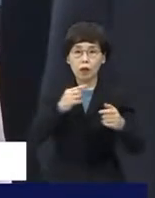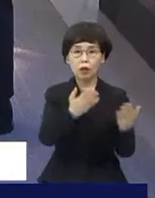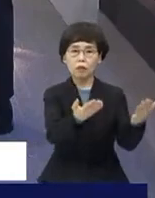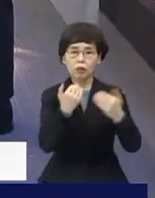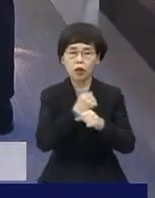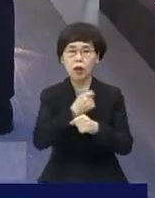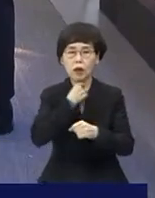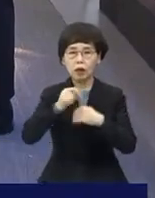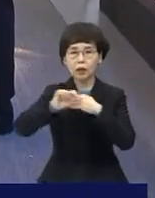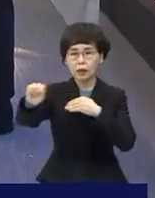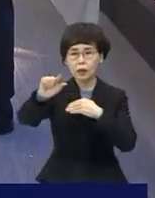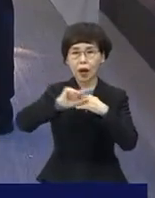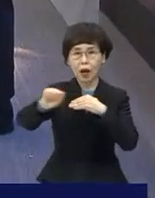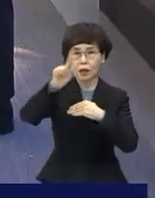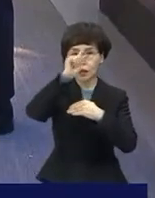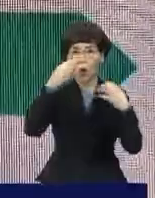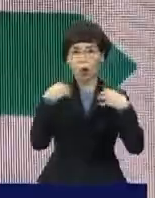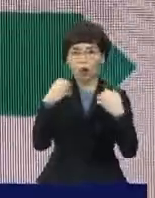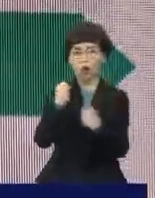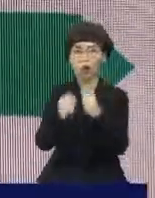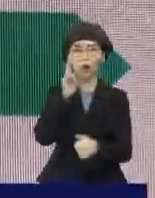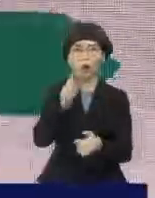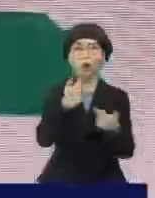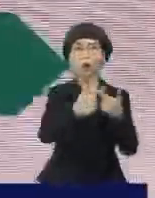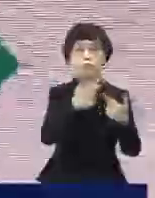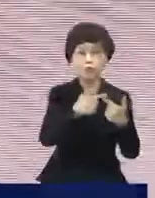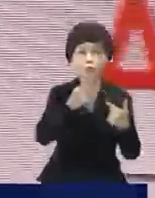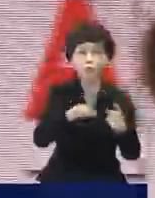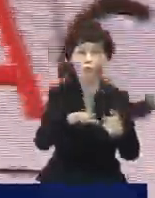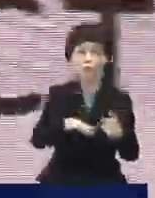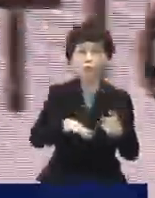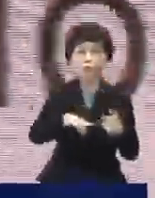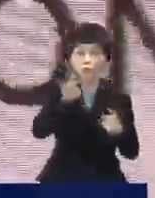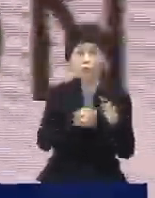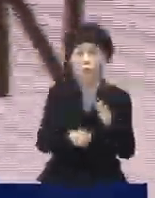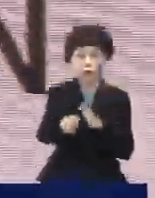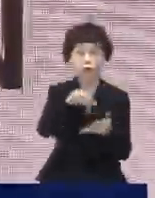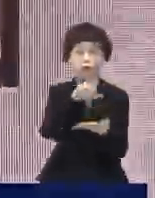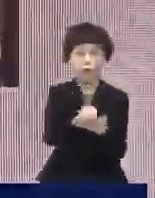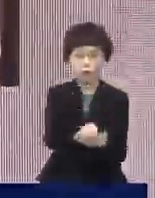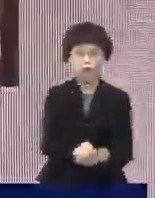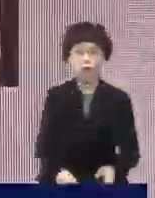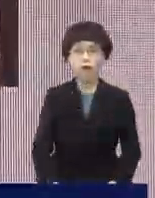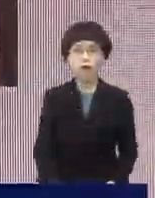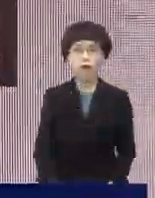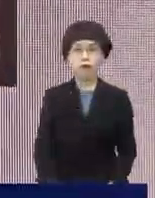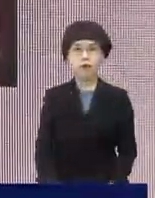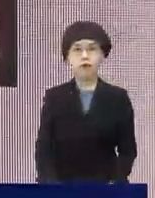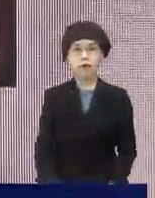간의 경쟁도 더욱 치열한 가운데 부산이 그 자리를 선점하고 나섰습니다. KNN 유대림입니다.